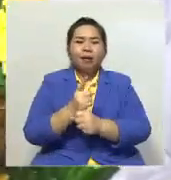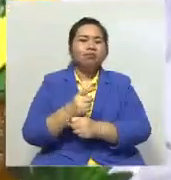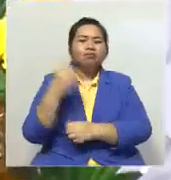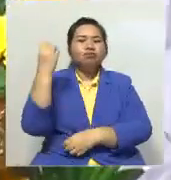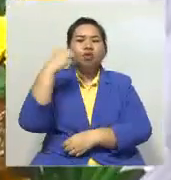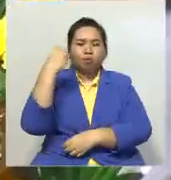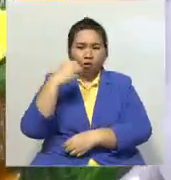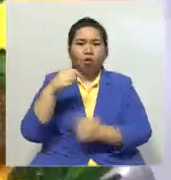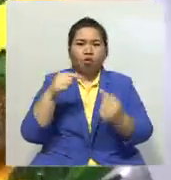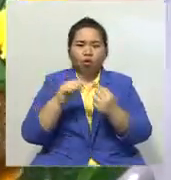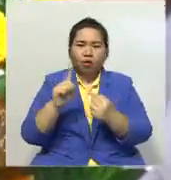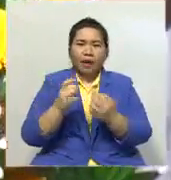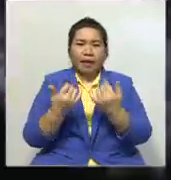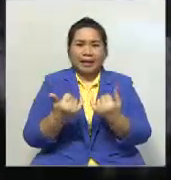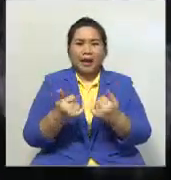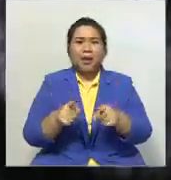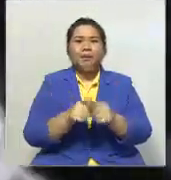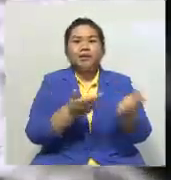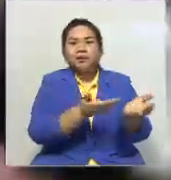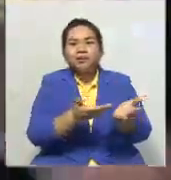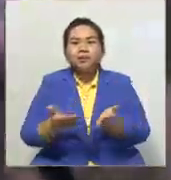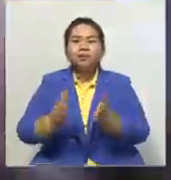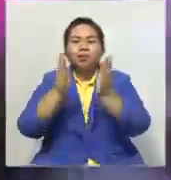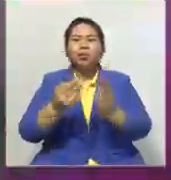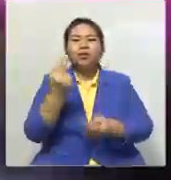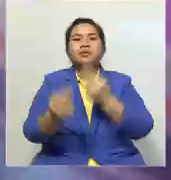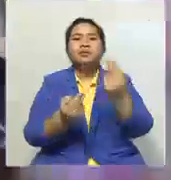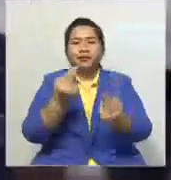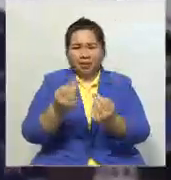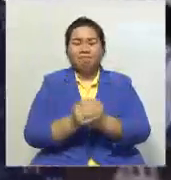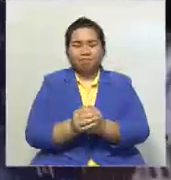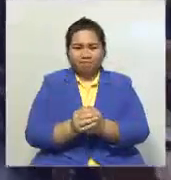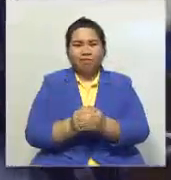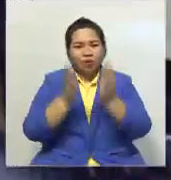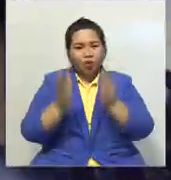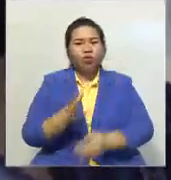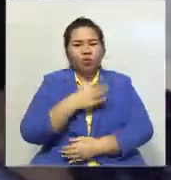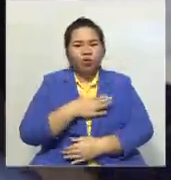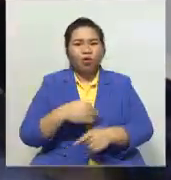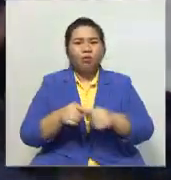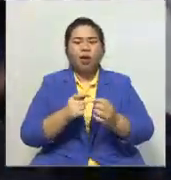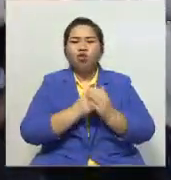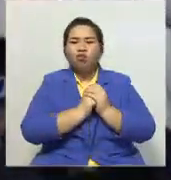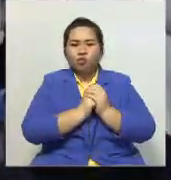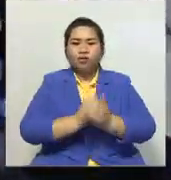โอกาสค่ะรวมถึงโอกาสนี้ที่ใช้ต้อนรับอคันตุกะผู้มาเยือนสร้างความประทับใจและอบอุ่นมากค่ะ